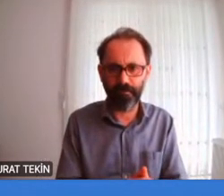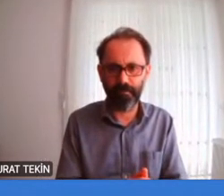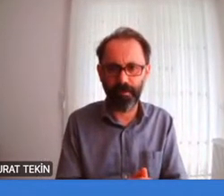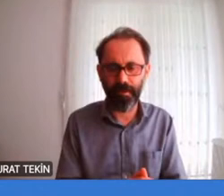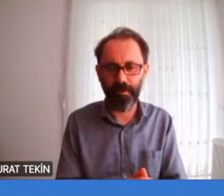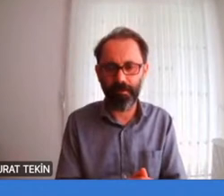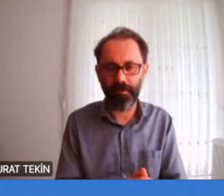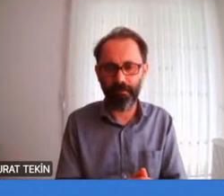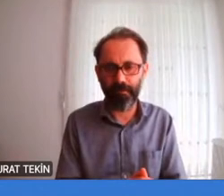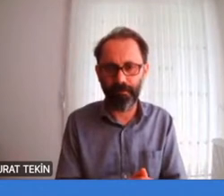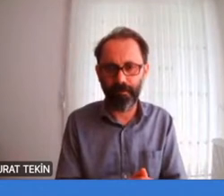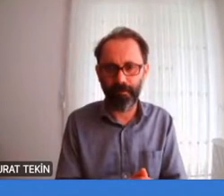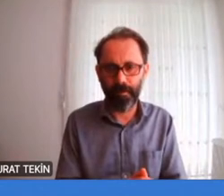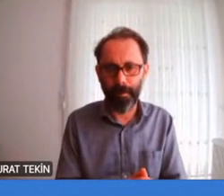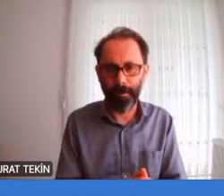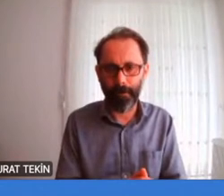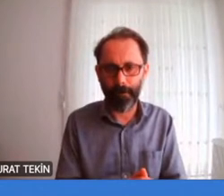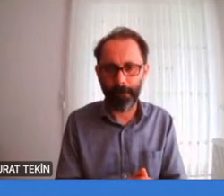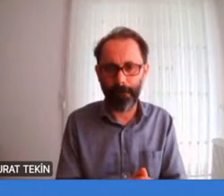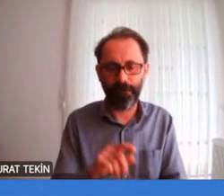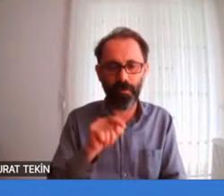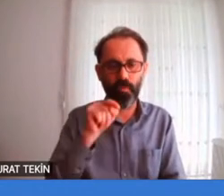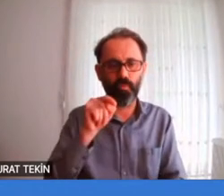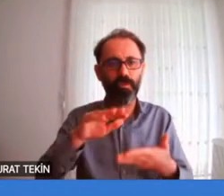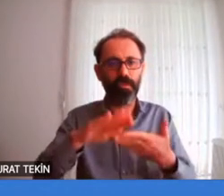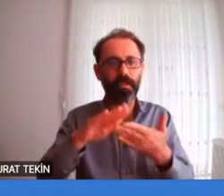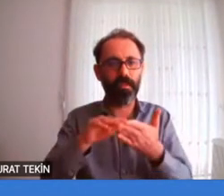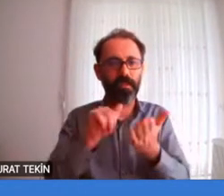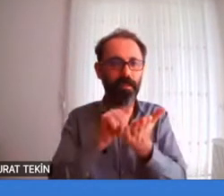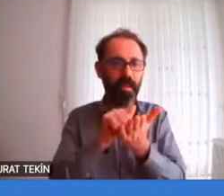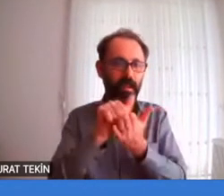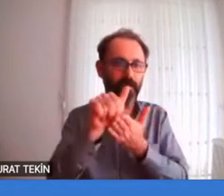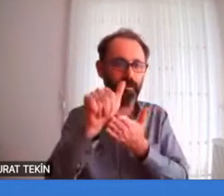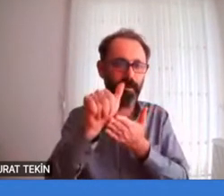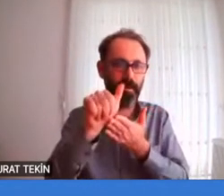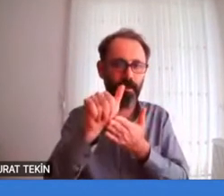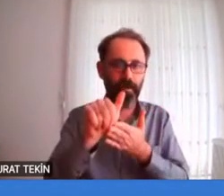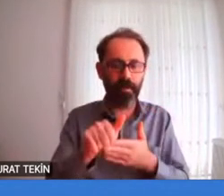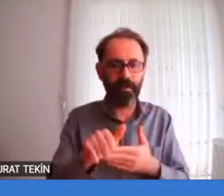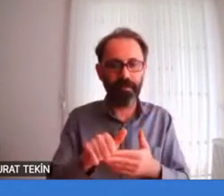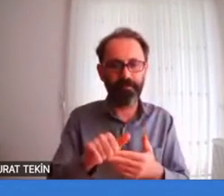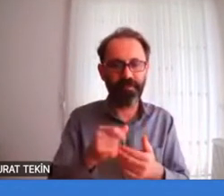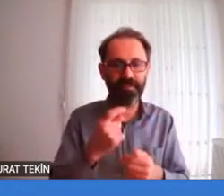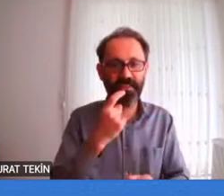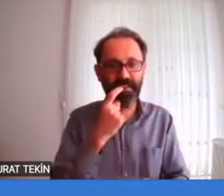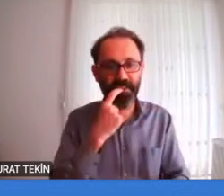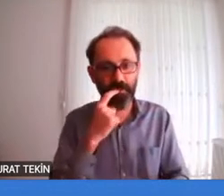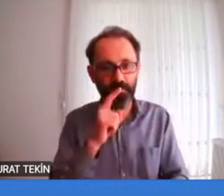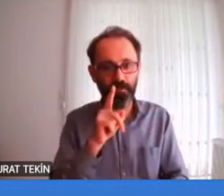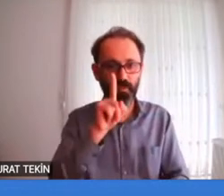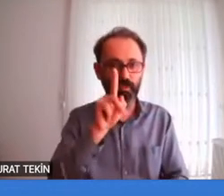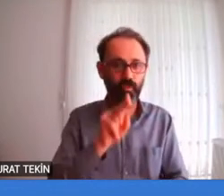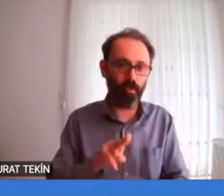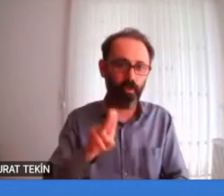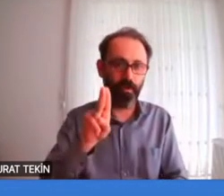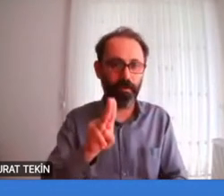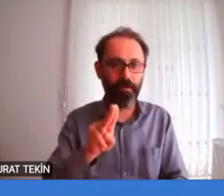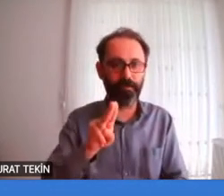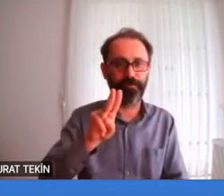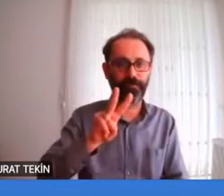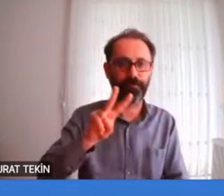Şöyle söyleyeyim ben. Buradaki arkadaşlar hepsi kimisinin yaşı 17, kimisinin 27, 28 belki ama